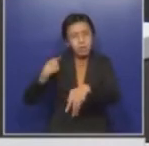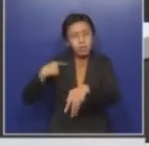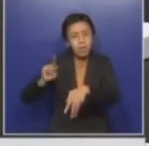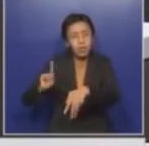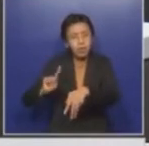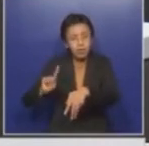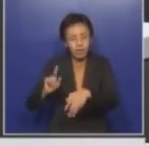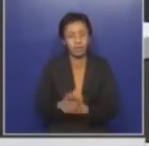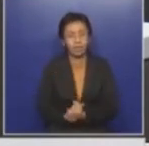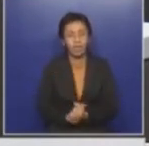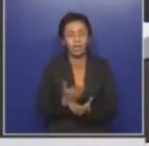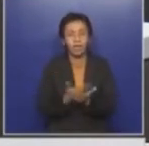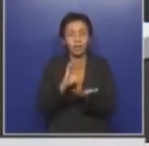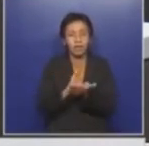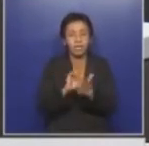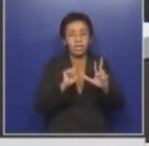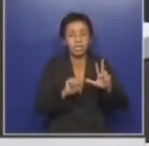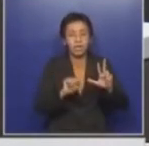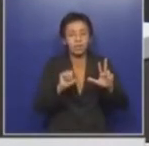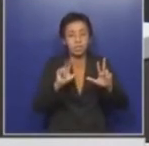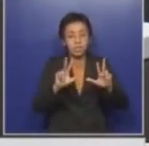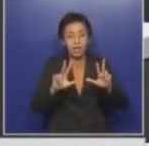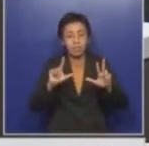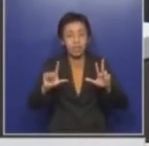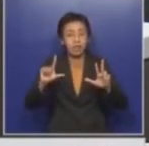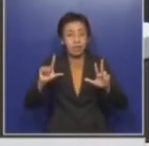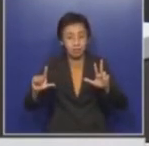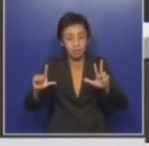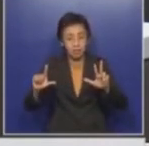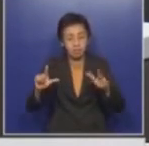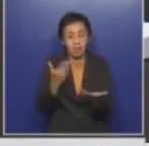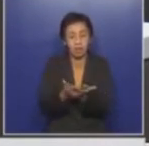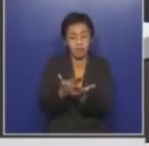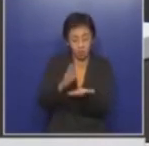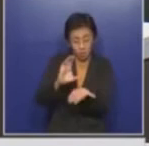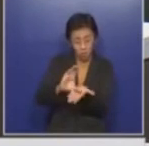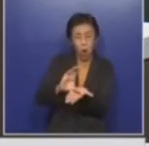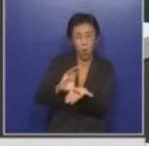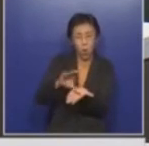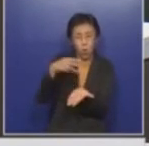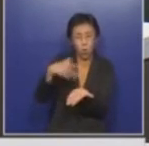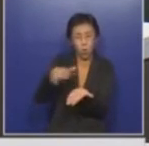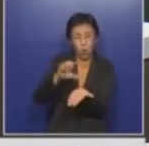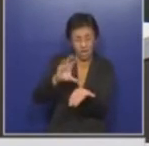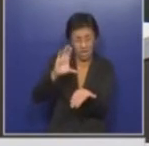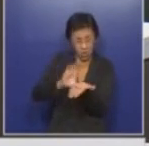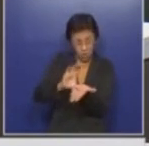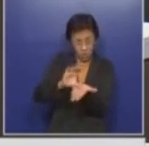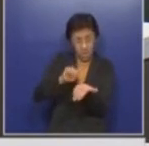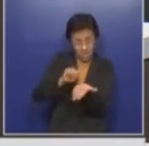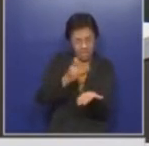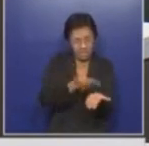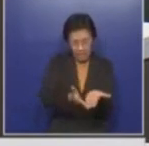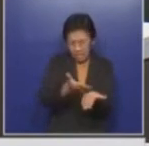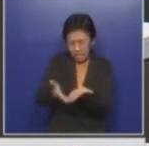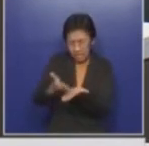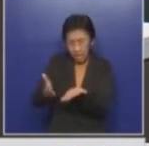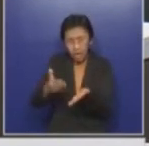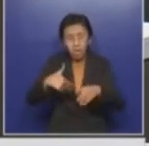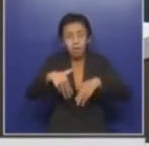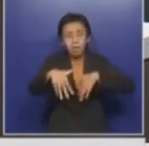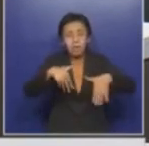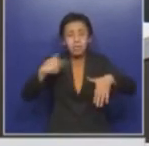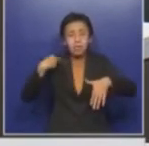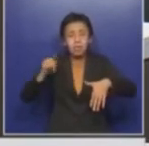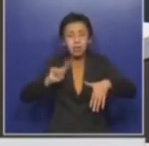ประมาณถึง 3.3 ล้านล้านในปีที่กำลังจะมาเนี่ยคำถามก็คือชาวบ้านได้อะไรบ้างครับท่านประธานครับเราเห็น